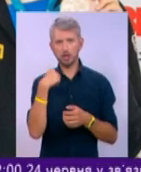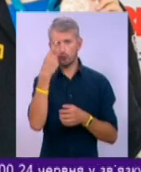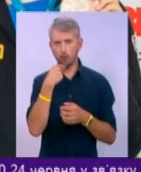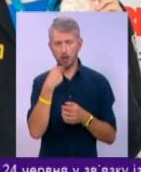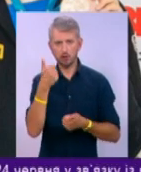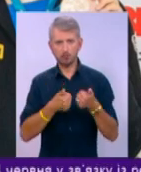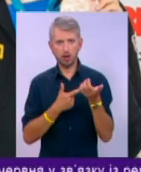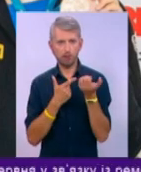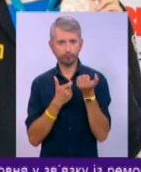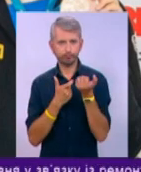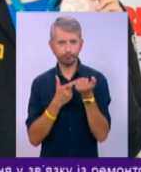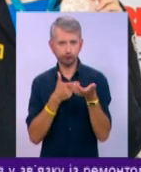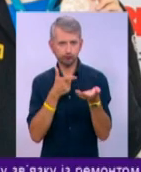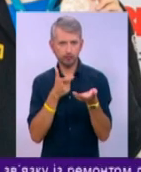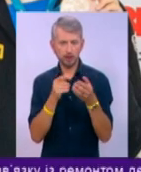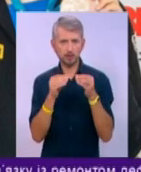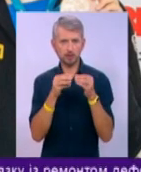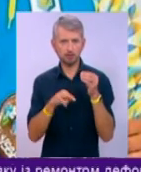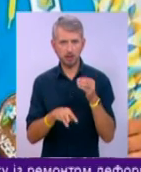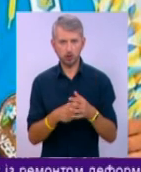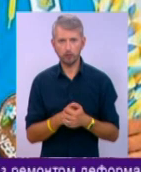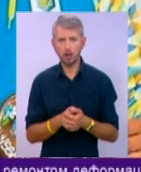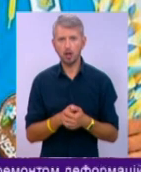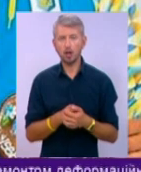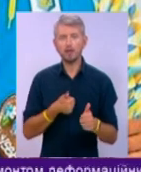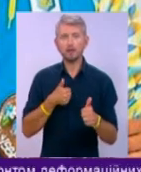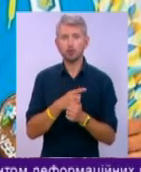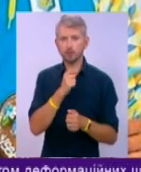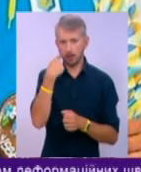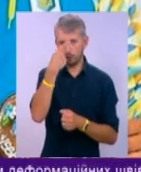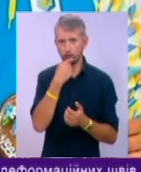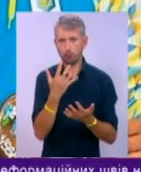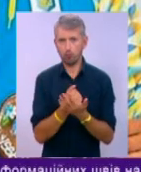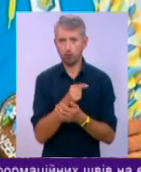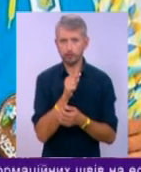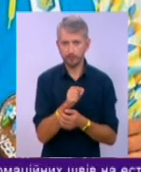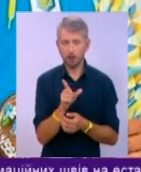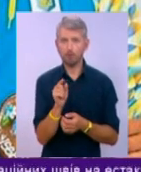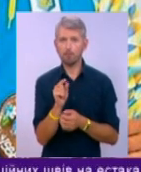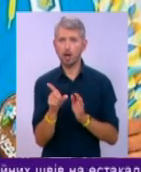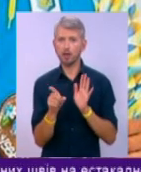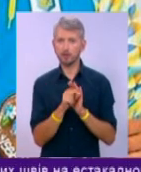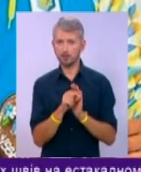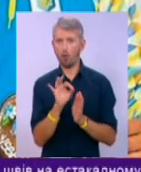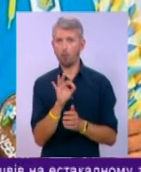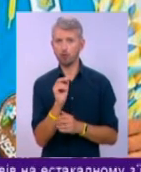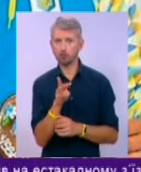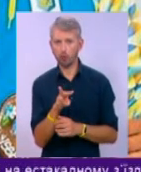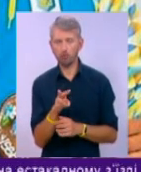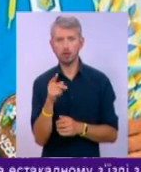з пневматичного пістолета з 10-метрової дистанції. Слідом за індивідуальним успіхом Костевич у парі з Олегом Омельчуком